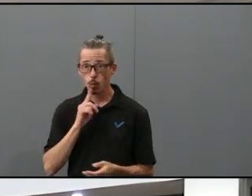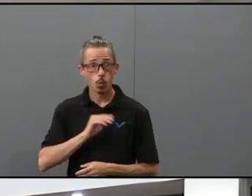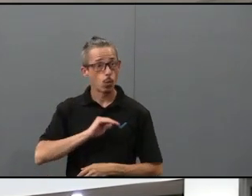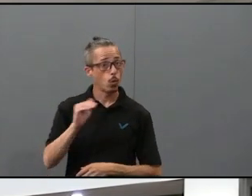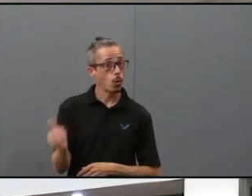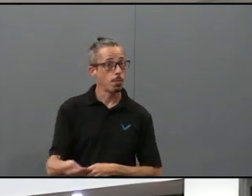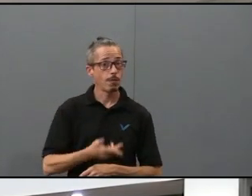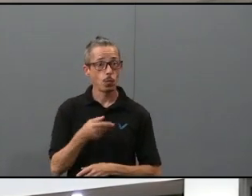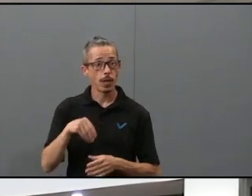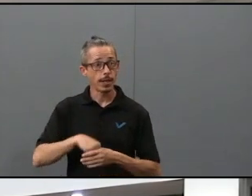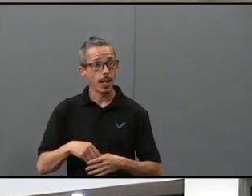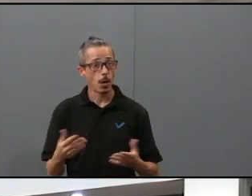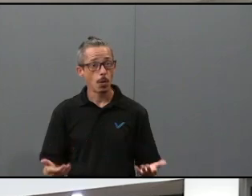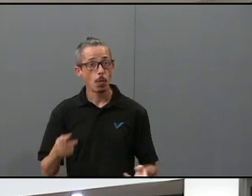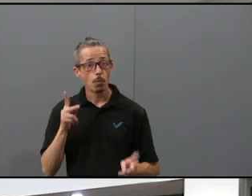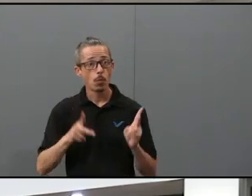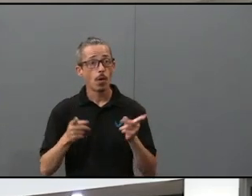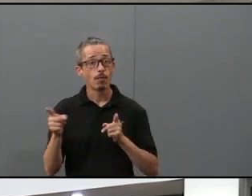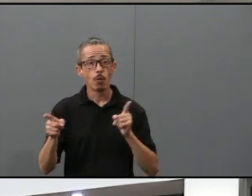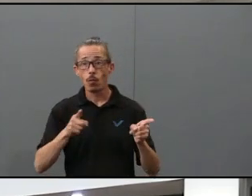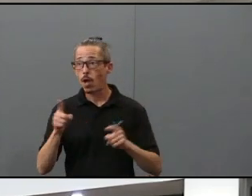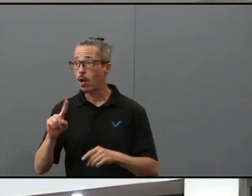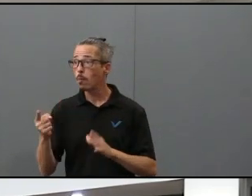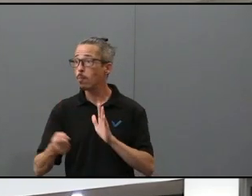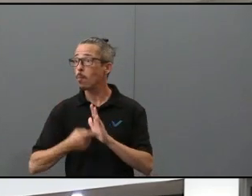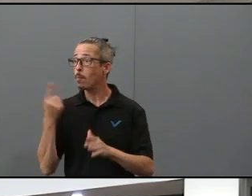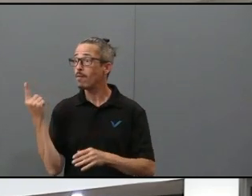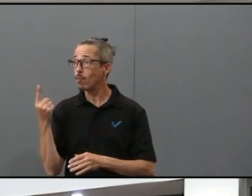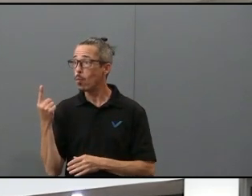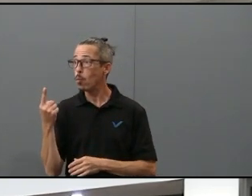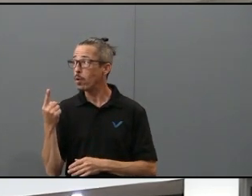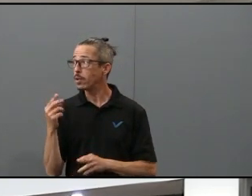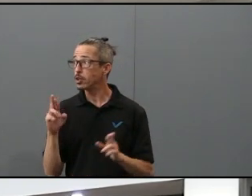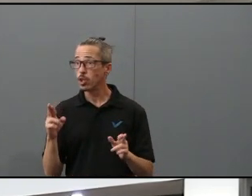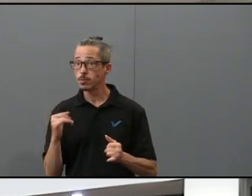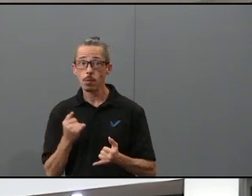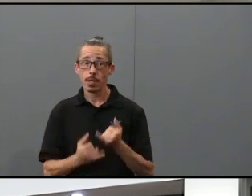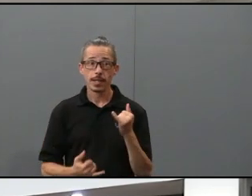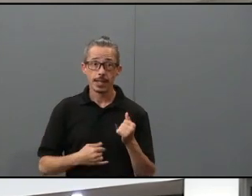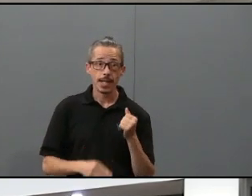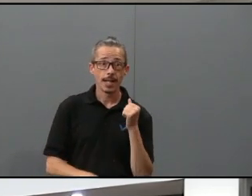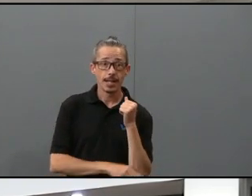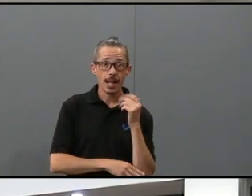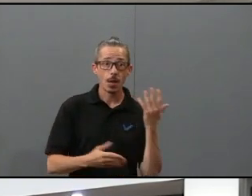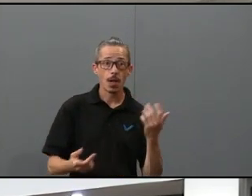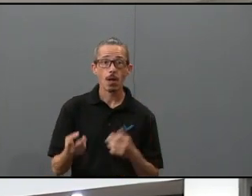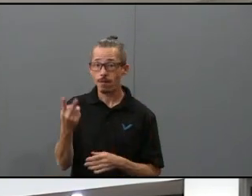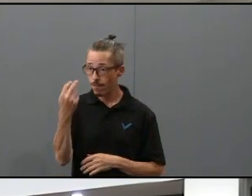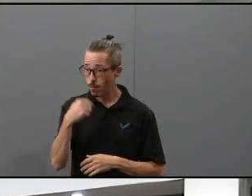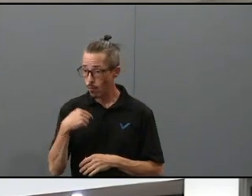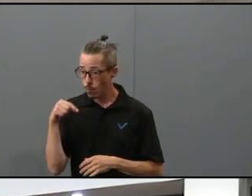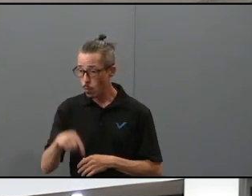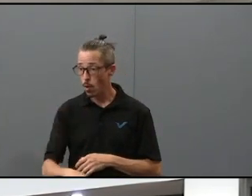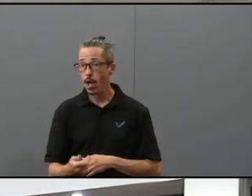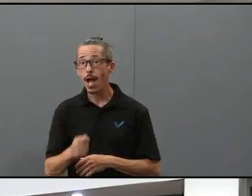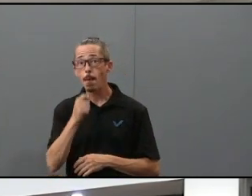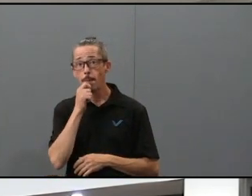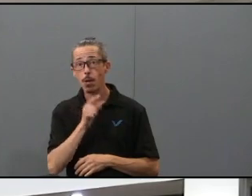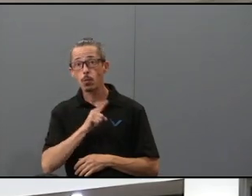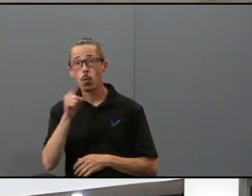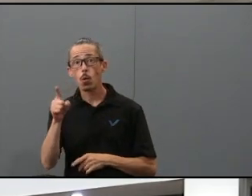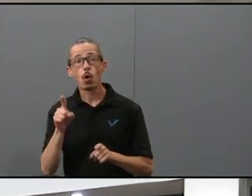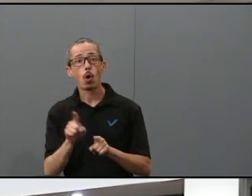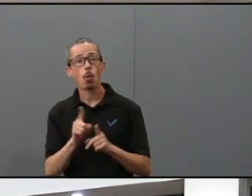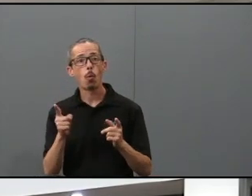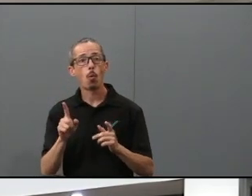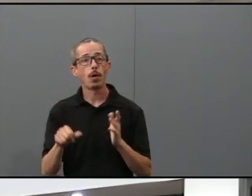bienvenus c'est peut-être pour certains d'entre vous la première fois mais j'espère ne pas être la dernière alors venez nous voir puis quand vous allez au micro c'estre comme si on